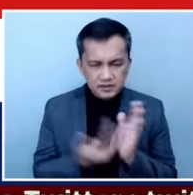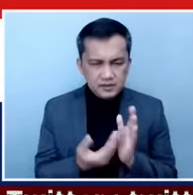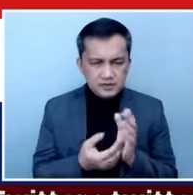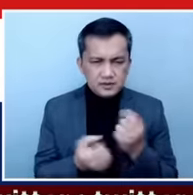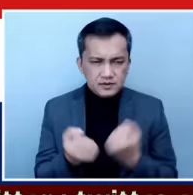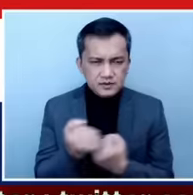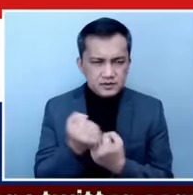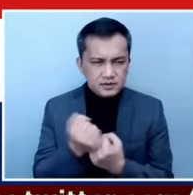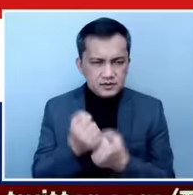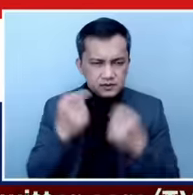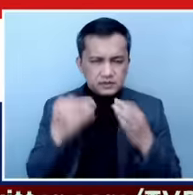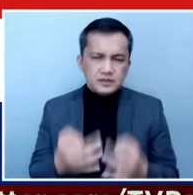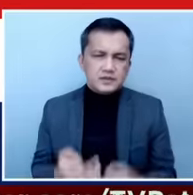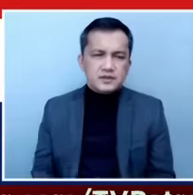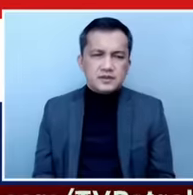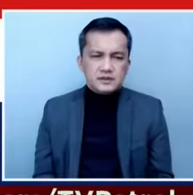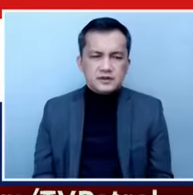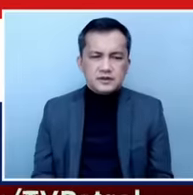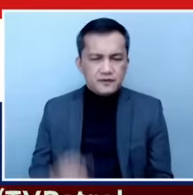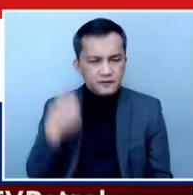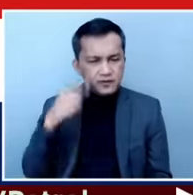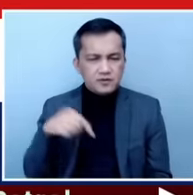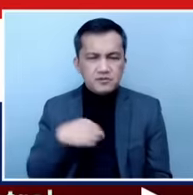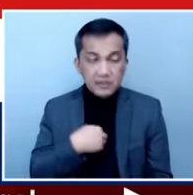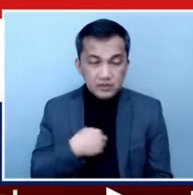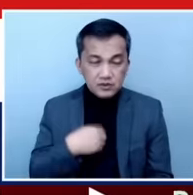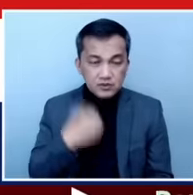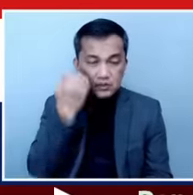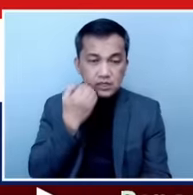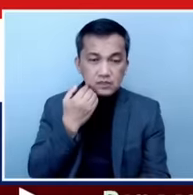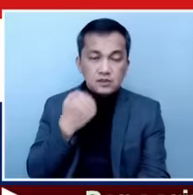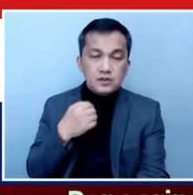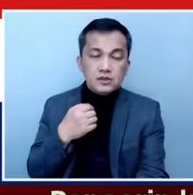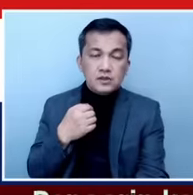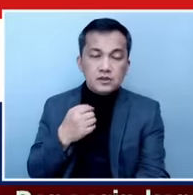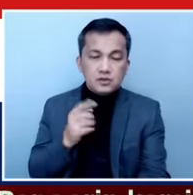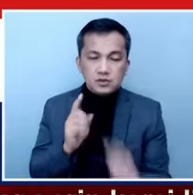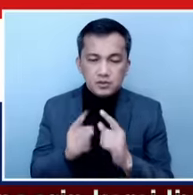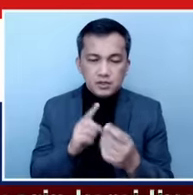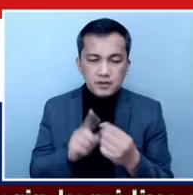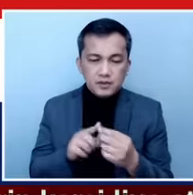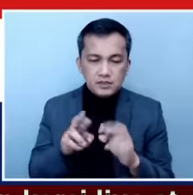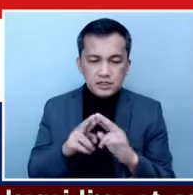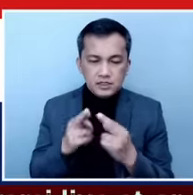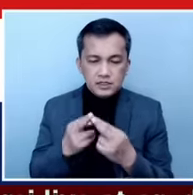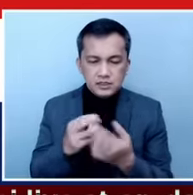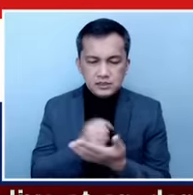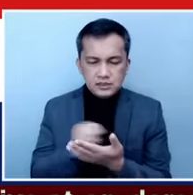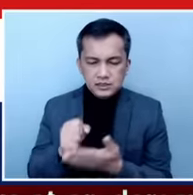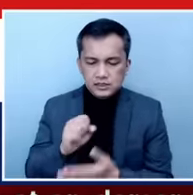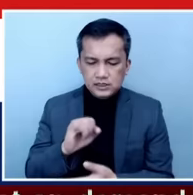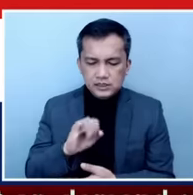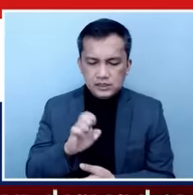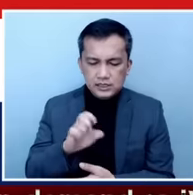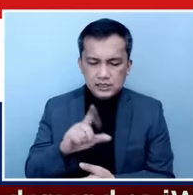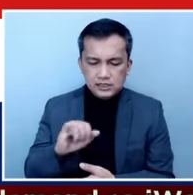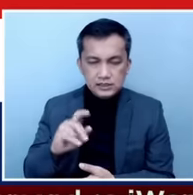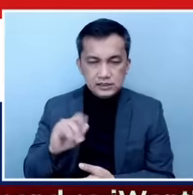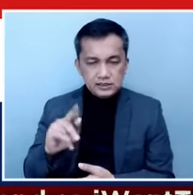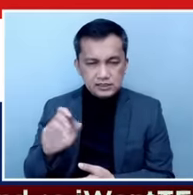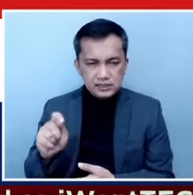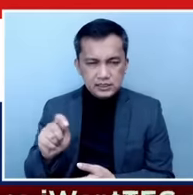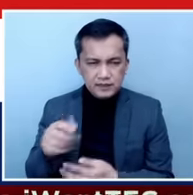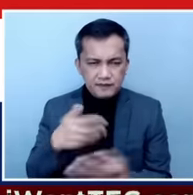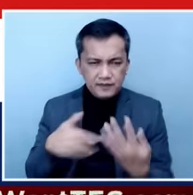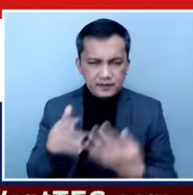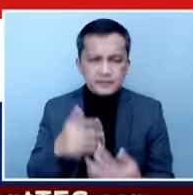such a decision. Oh, for me, hindi siya enough kasi what we're talking about is a relationship. Okay. It's an illicit affair. Mm-hmm. And